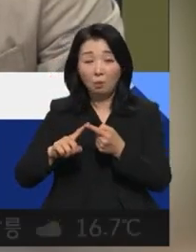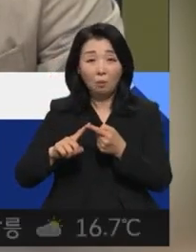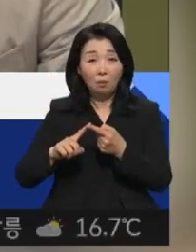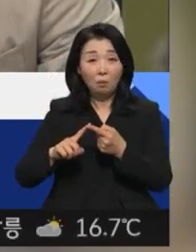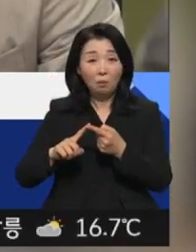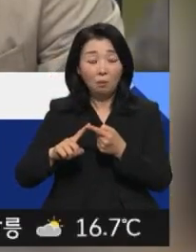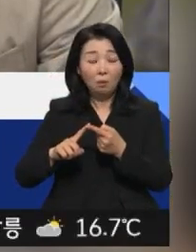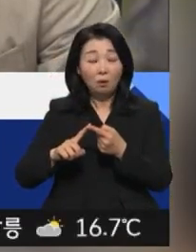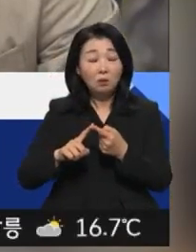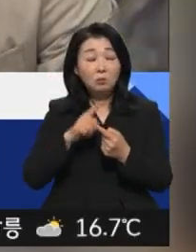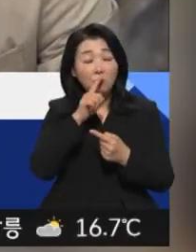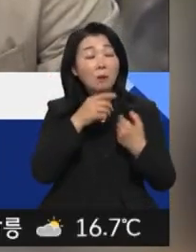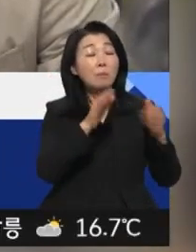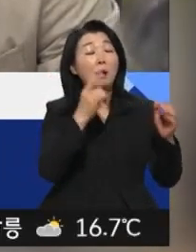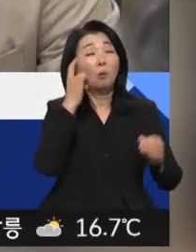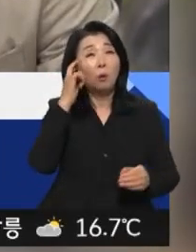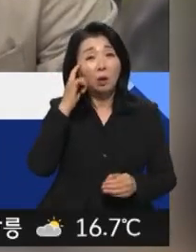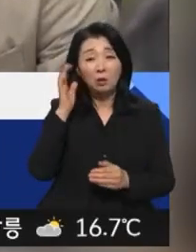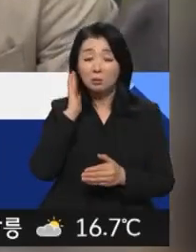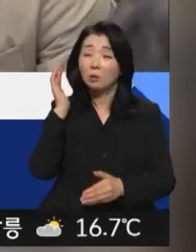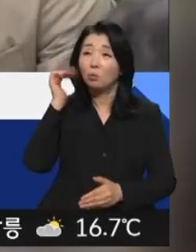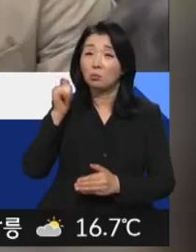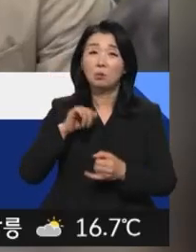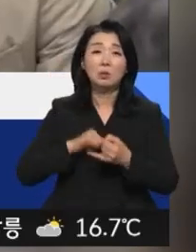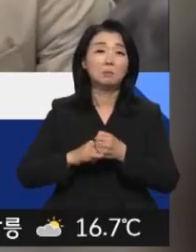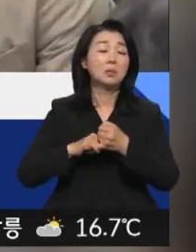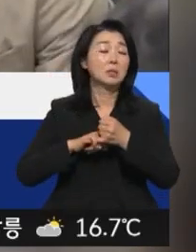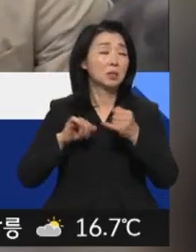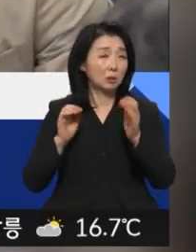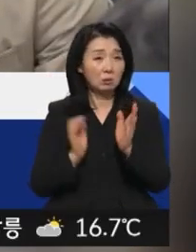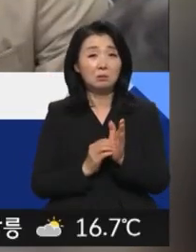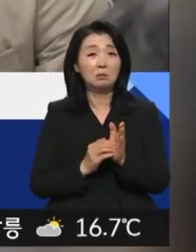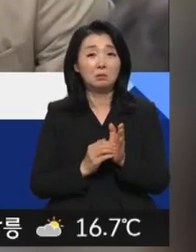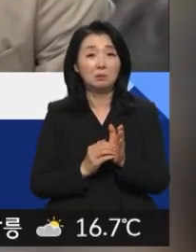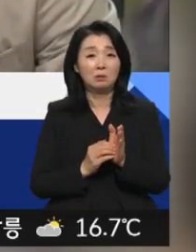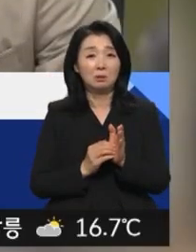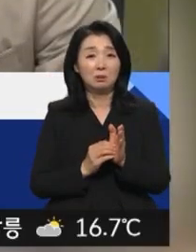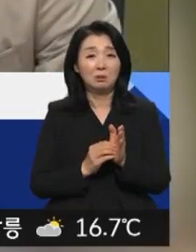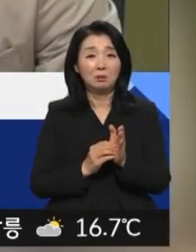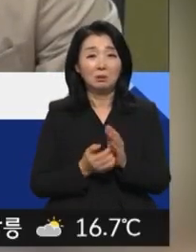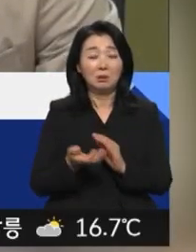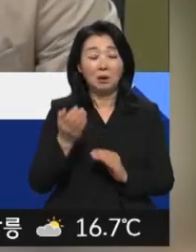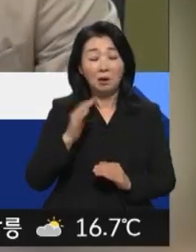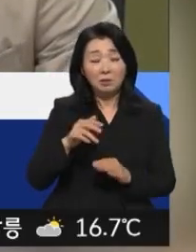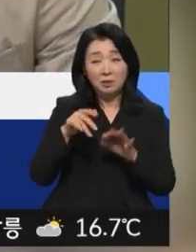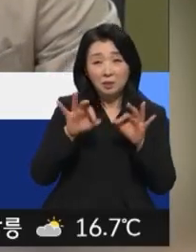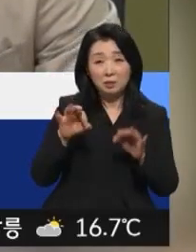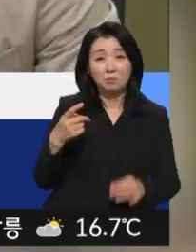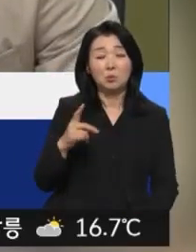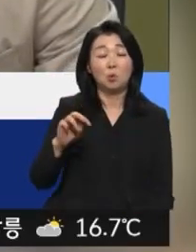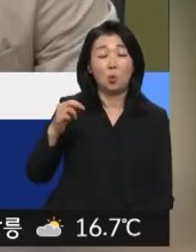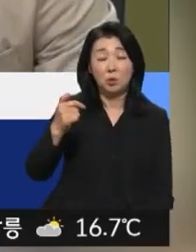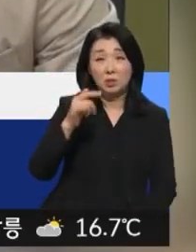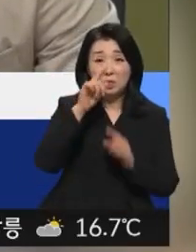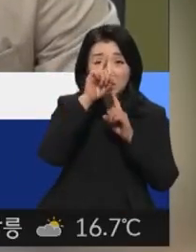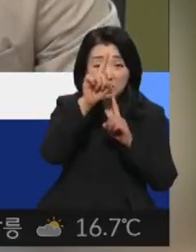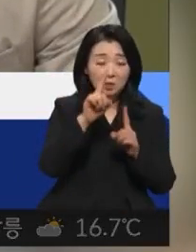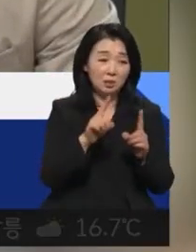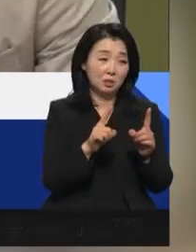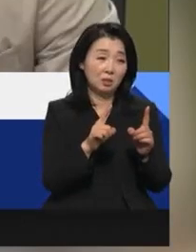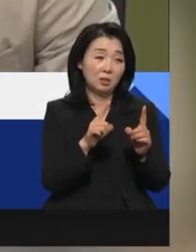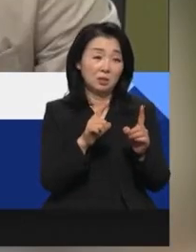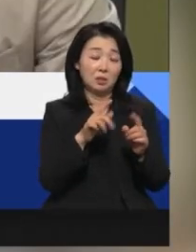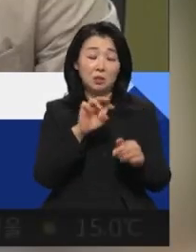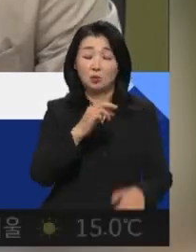대선 때 공언하고 약속했던 바이기도 하고 헌법 정신에 넣겠다고. 네. 지난 뭐 김종인 비대위 시절, 이준석 대표 시절